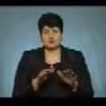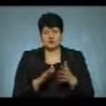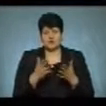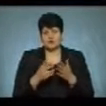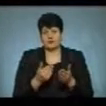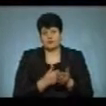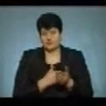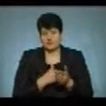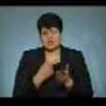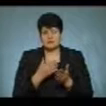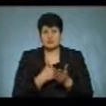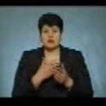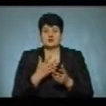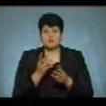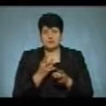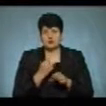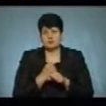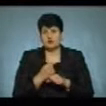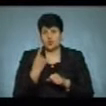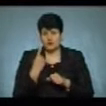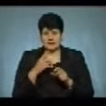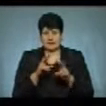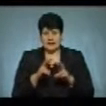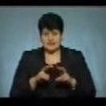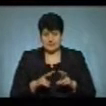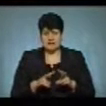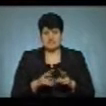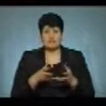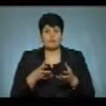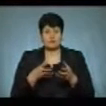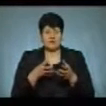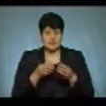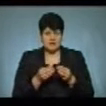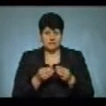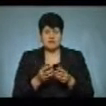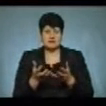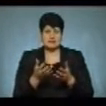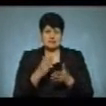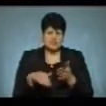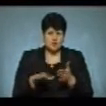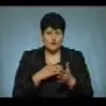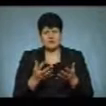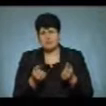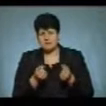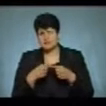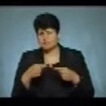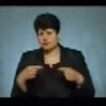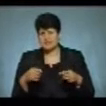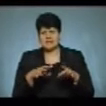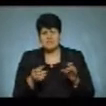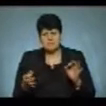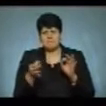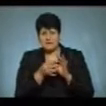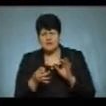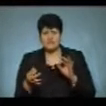відповідач вважає, що достатньо було розробити один аналіз регуляторного впливу і скасовувати і приймати будь-які рішення, підв'язуючи їх до